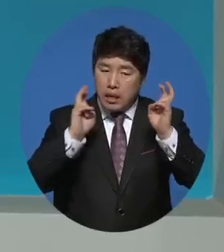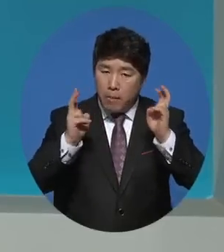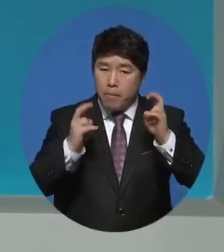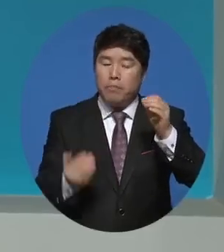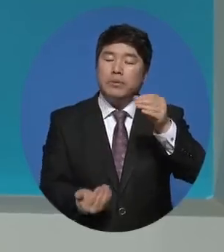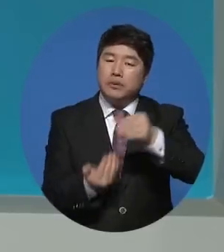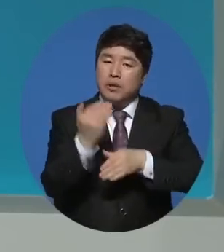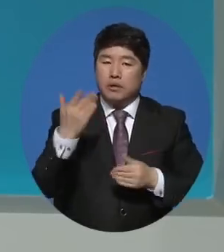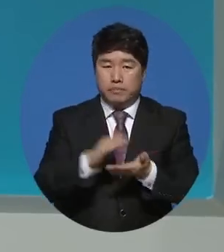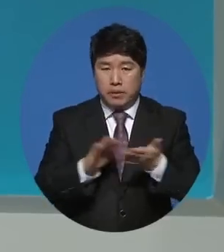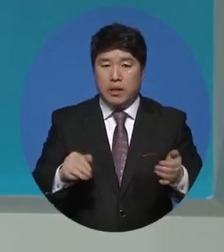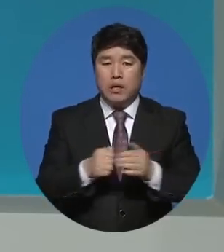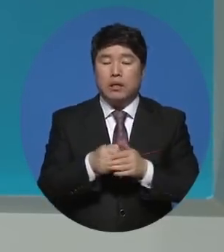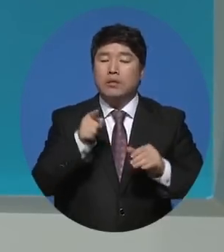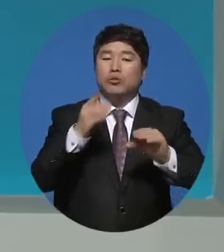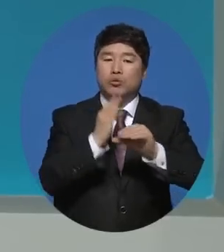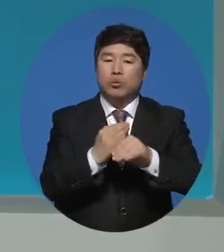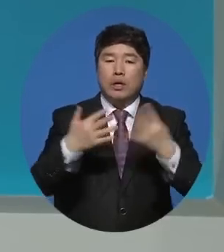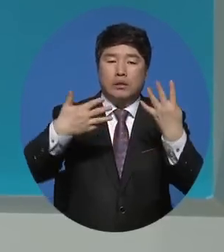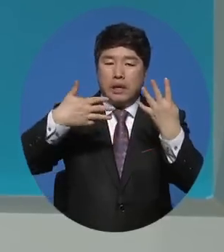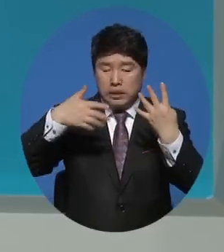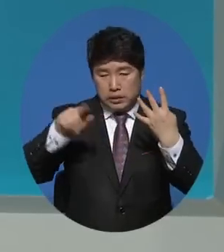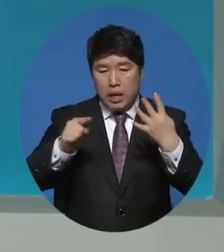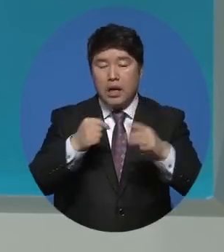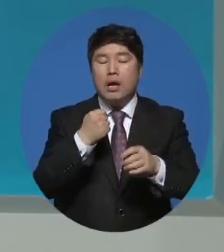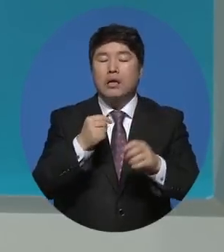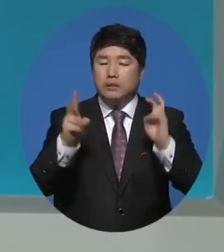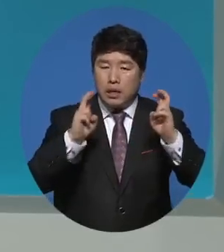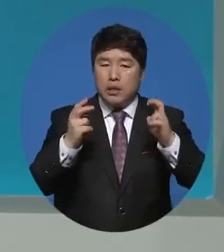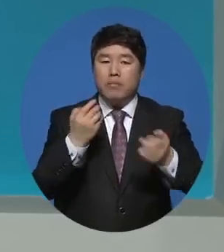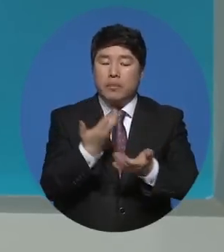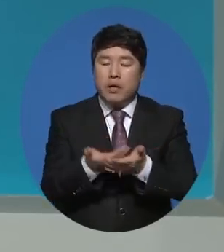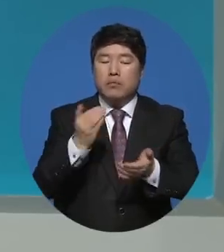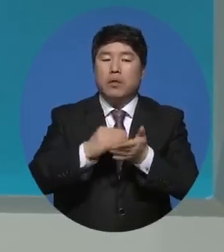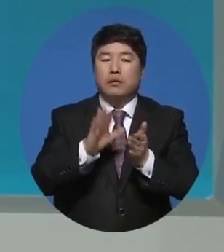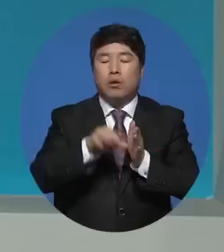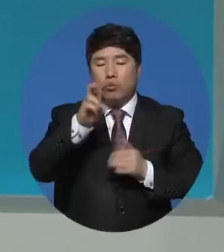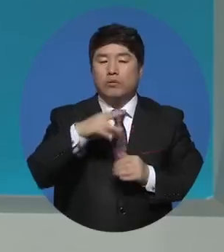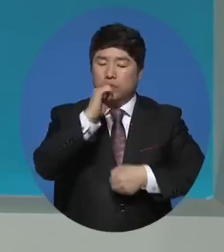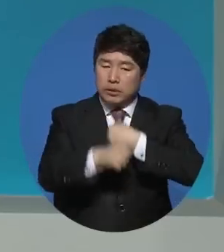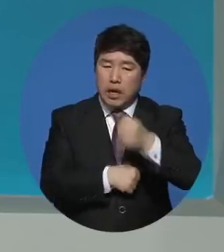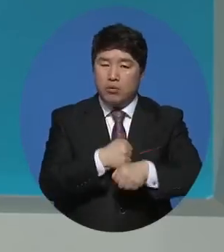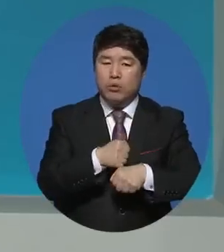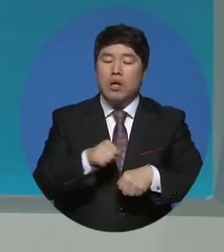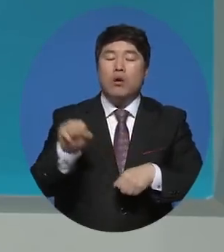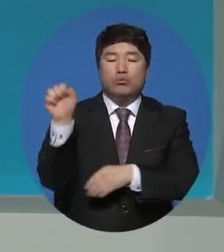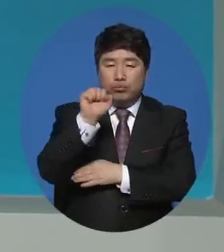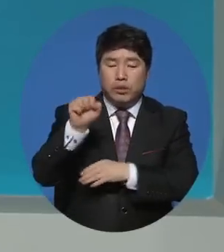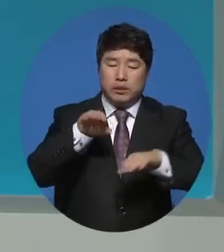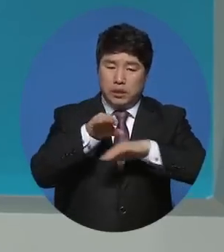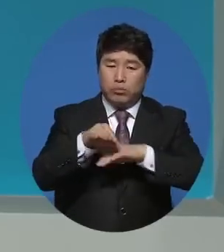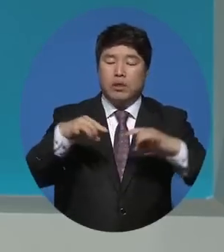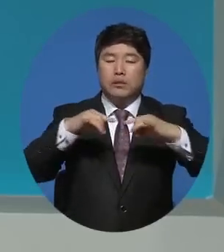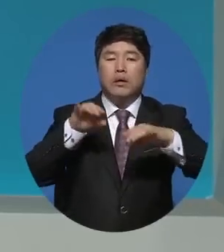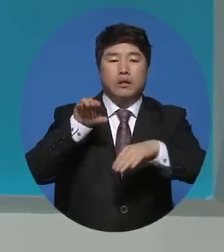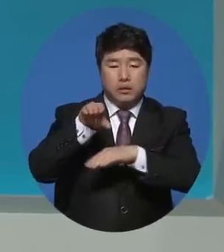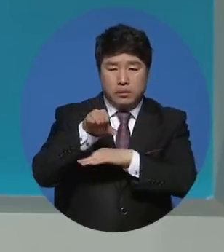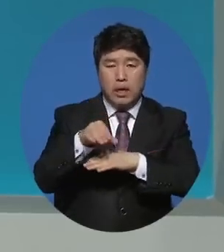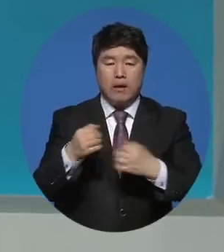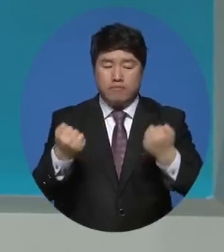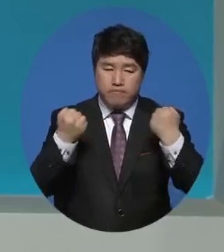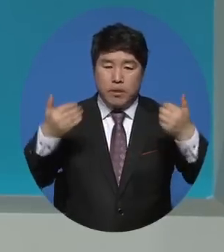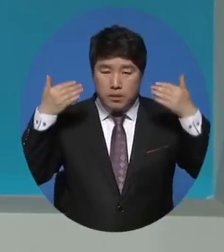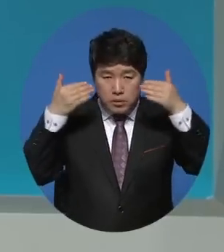합니다 그 중에서도 4차 산업 혁명 시대 광주는 지금 자율주행 자동차 그리고 전기차에 힘을